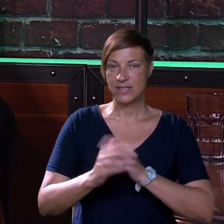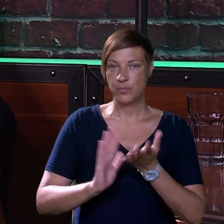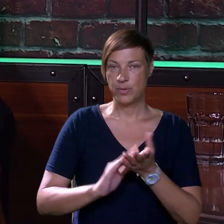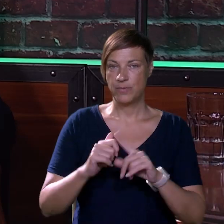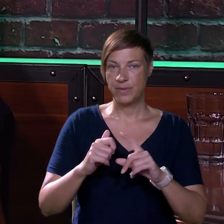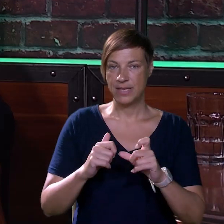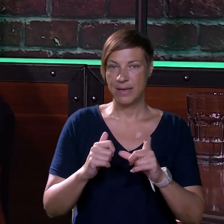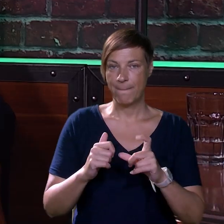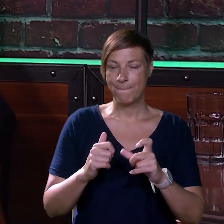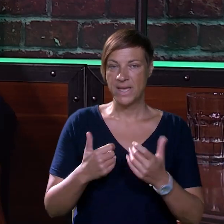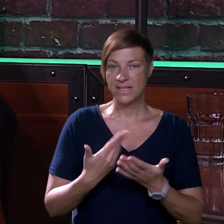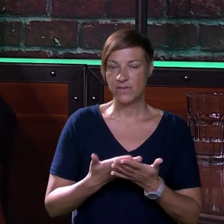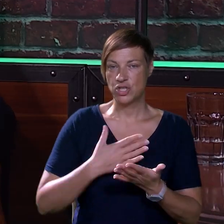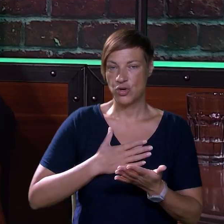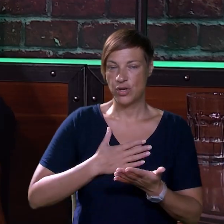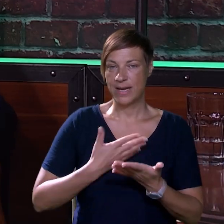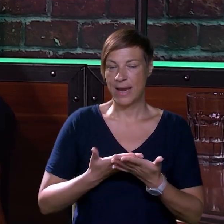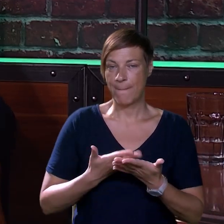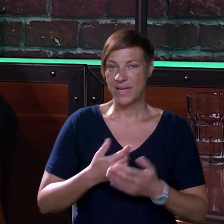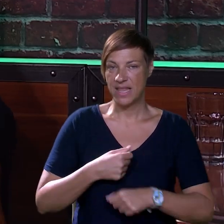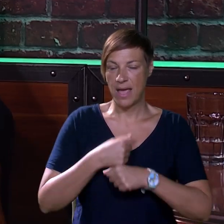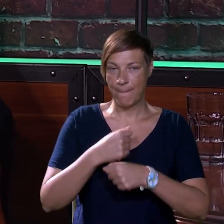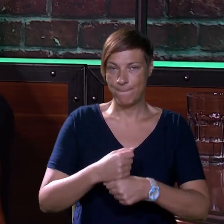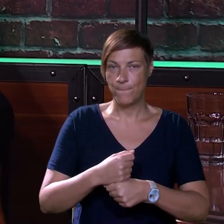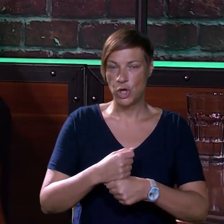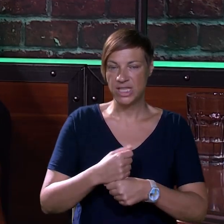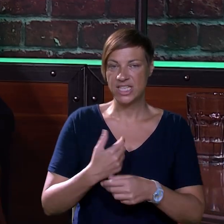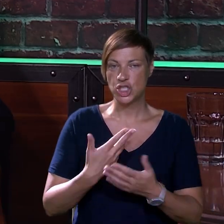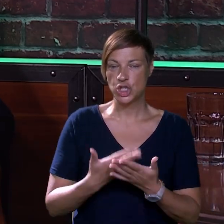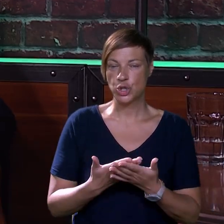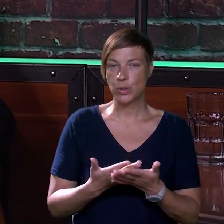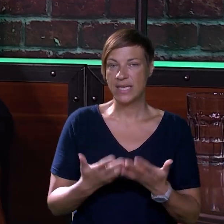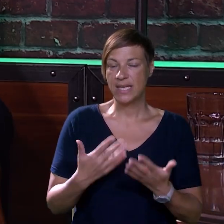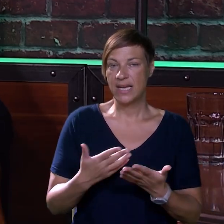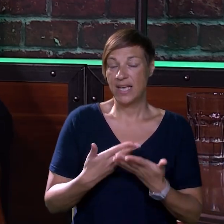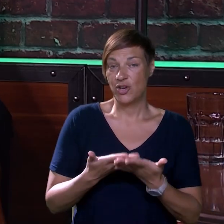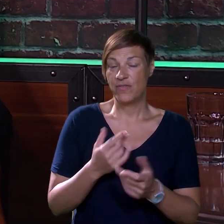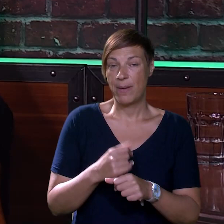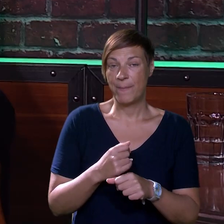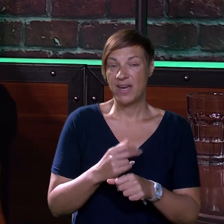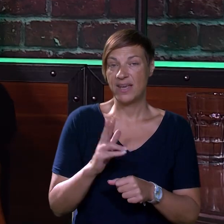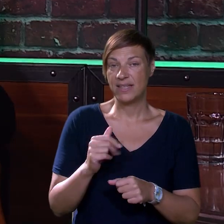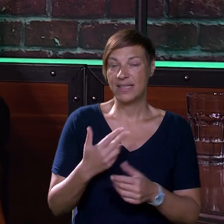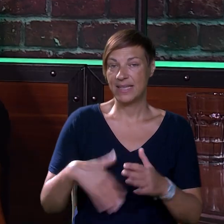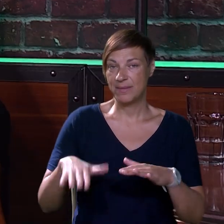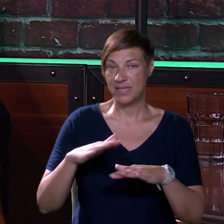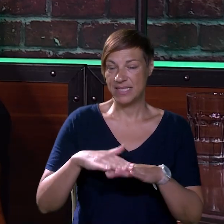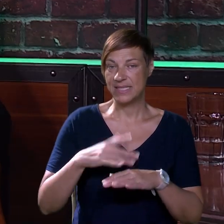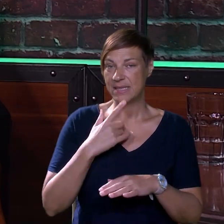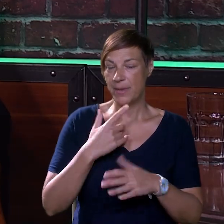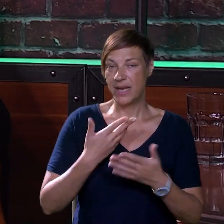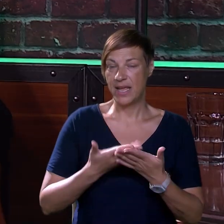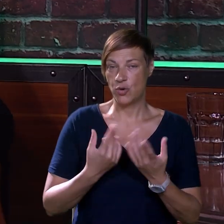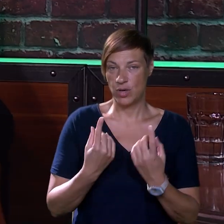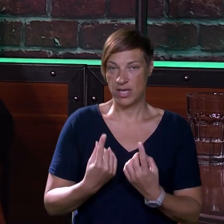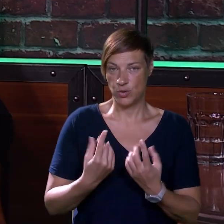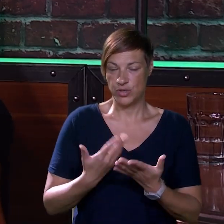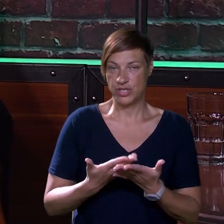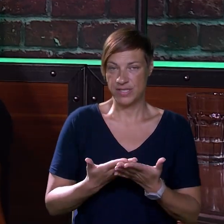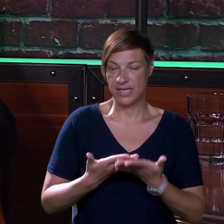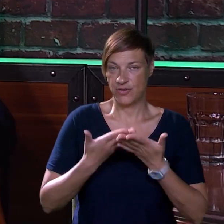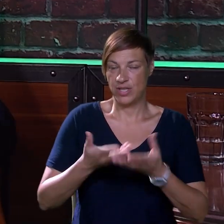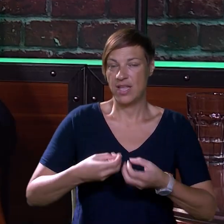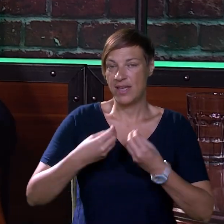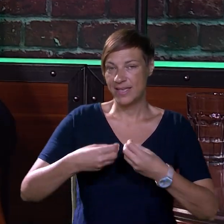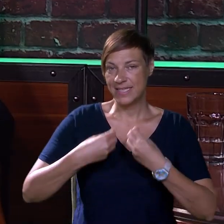Metković, on nama daje izniman suport. Lako je vama nešto raditi kad imate iznad sebe nekoga koji stoji iza toga, koji